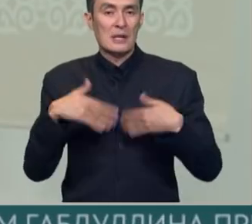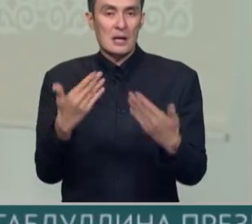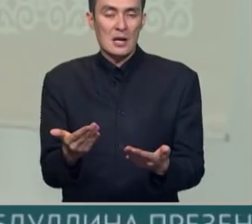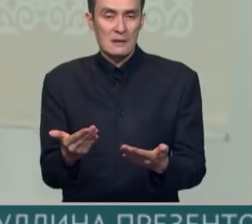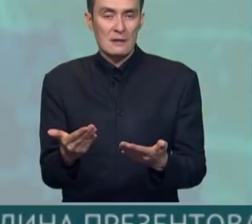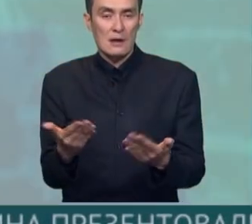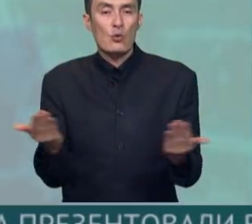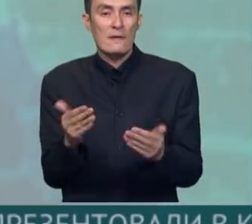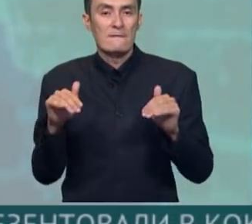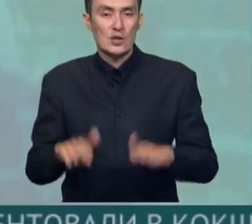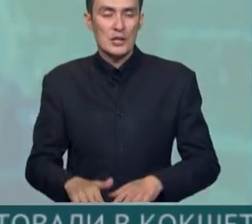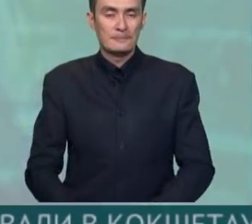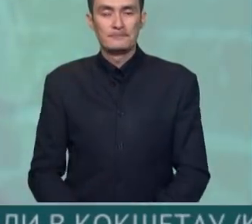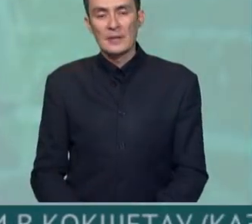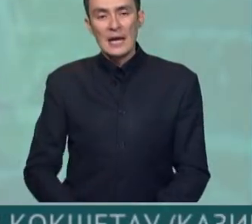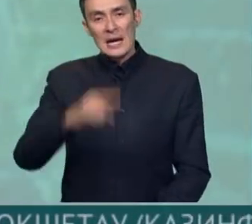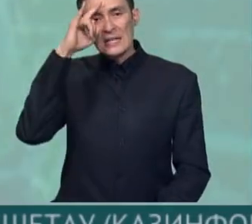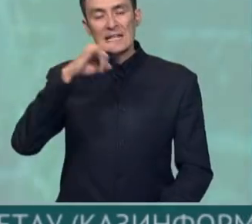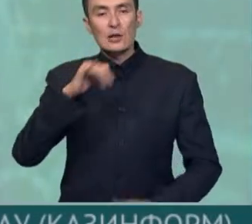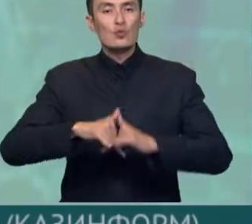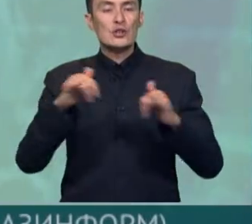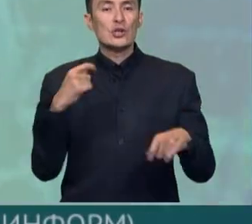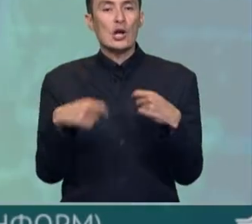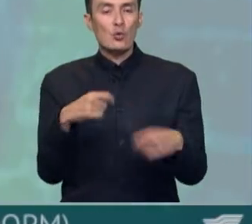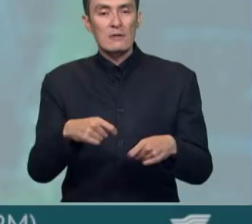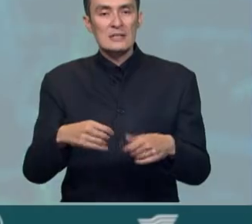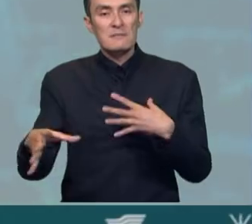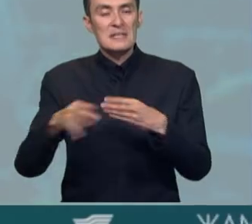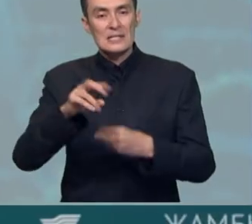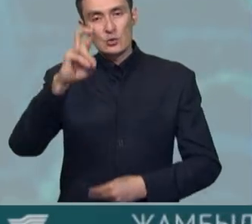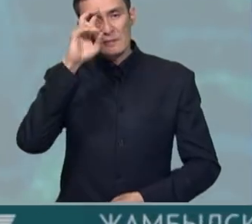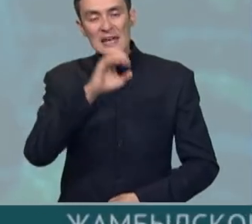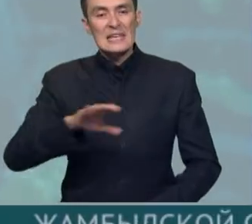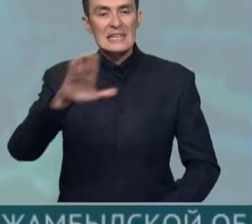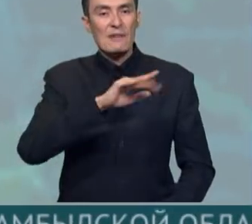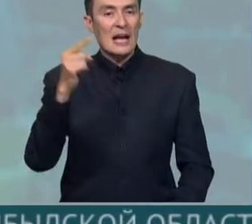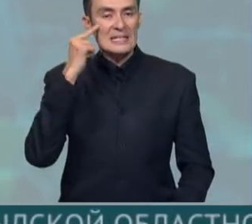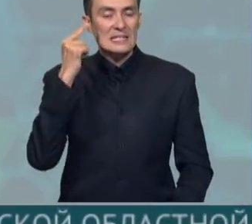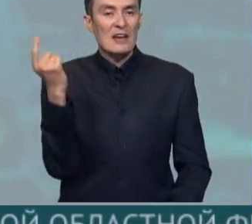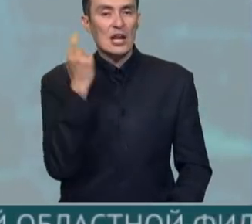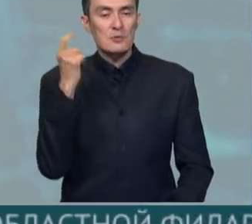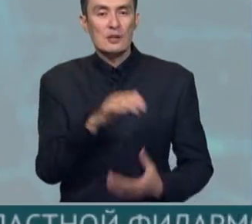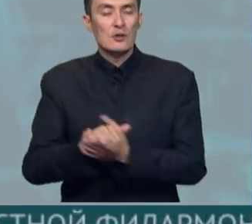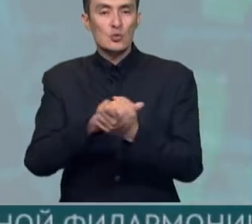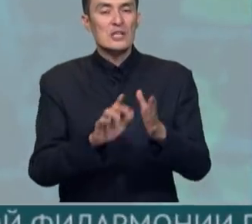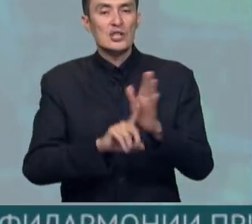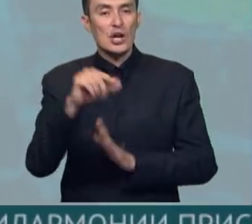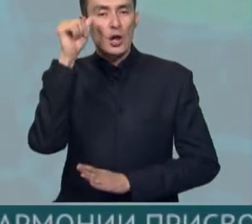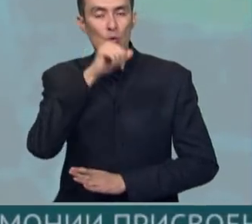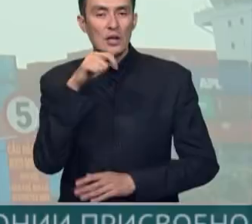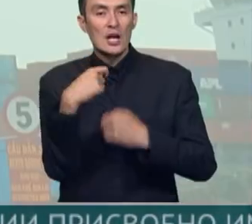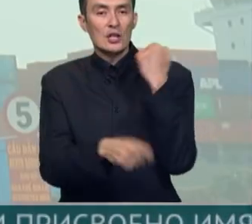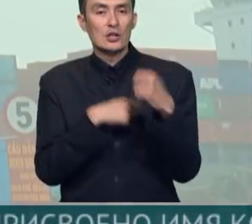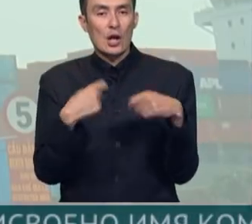решения. Казахстан увеличил торговлю со странами Евразийского экономического союза. С начала года